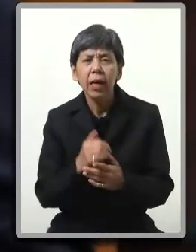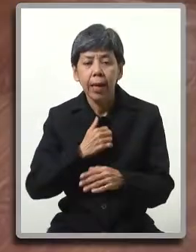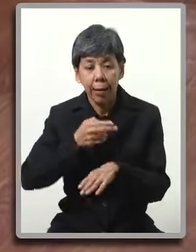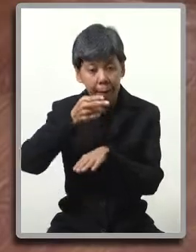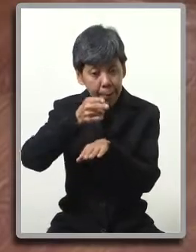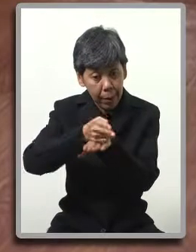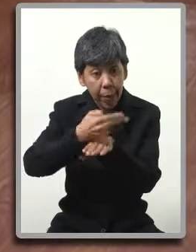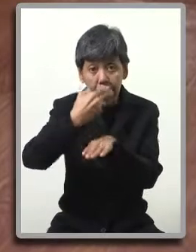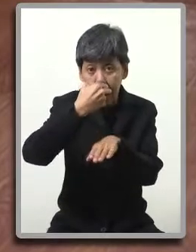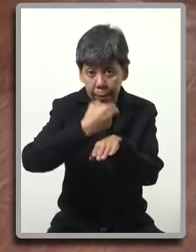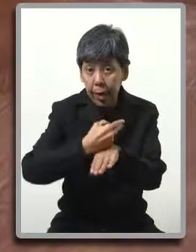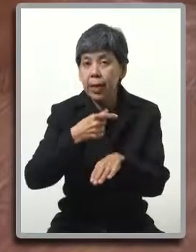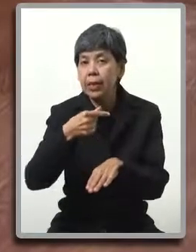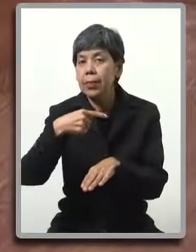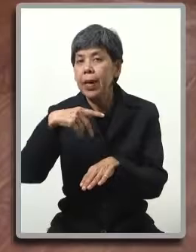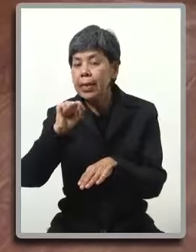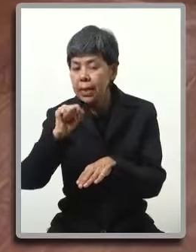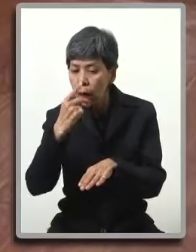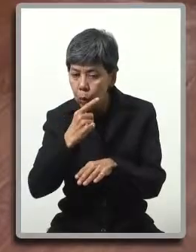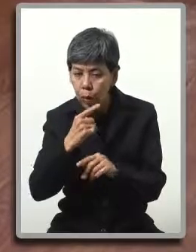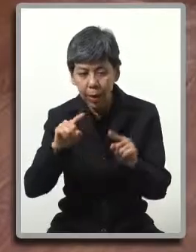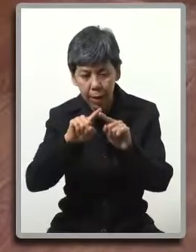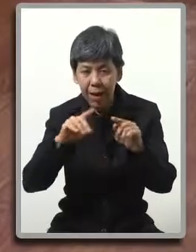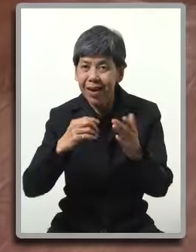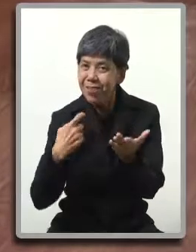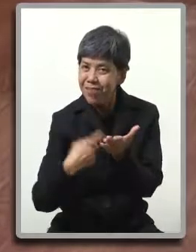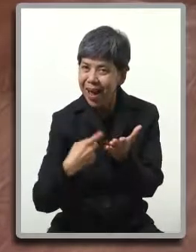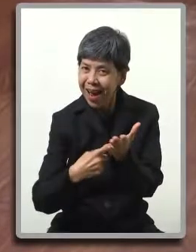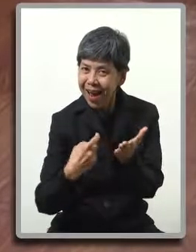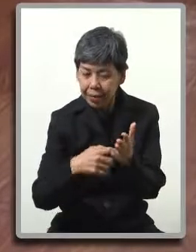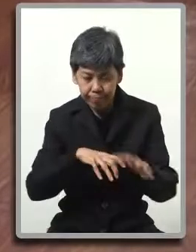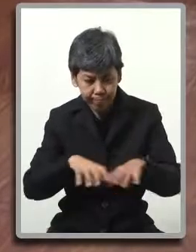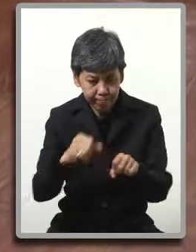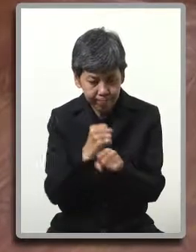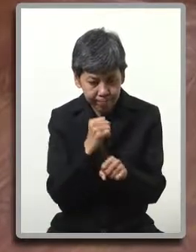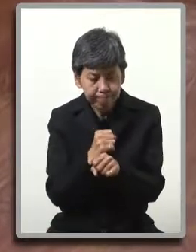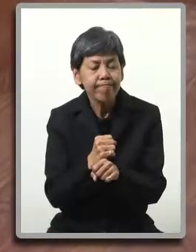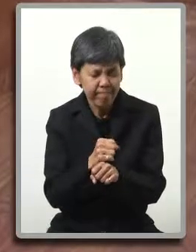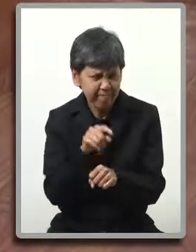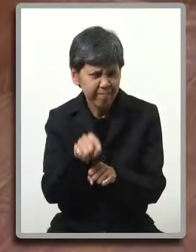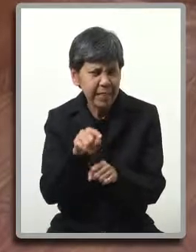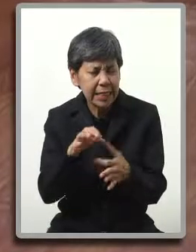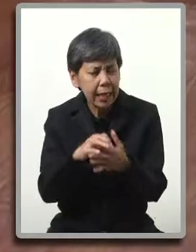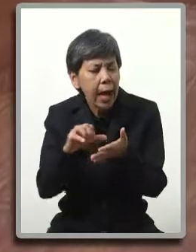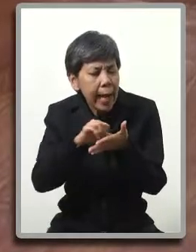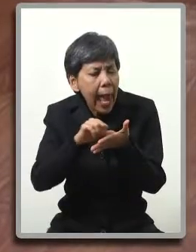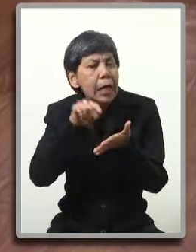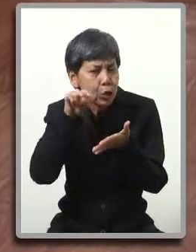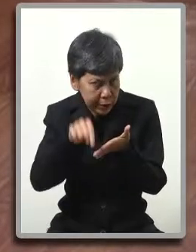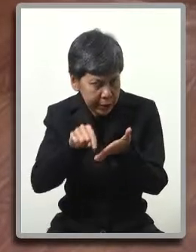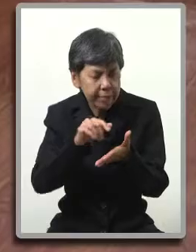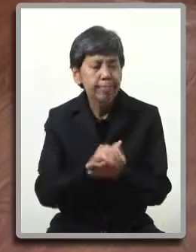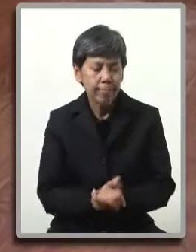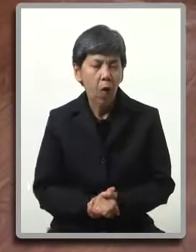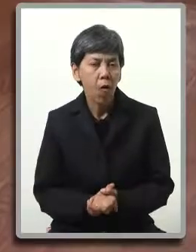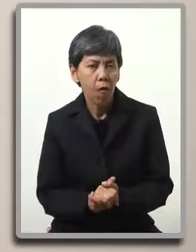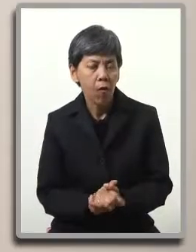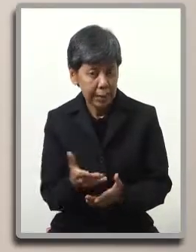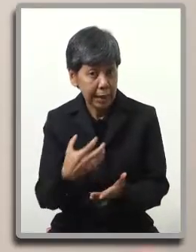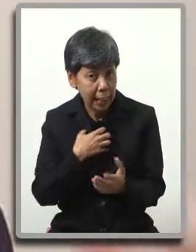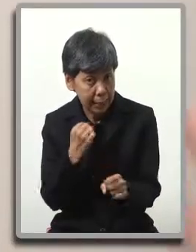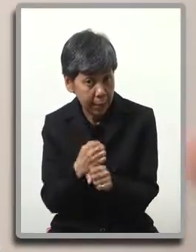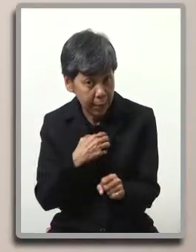หน่อยการมีกล้องการมี GPS การหากรมธรรม์ดีๆเพื่อบริหารความเสี่ยงตรงเนี้ยเป็นเรื่องของการแก้ไขปัญหาอุบัติเห